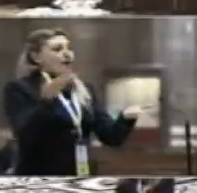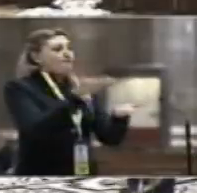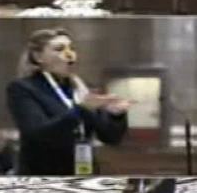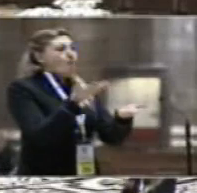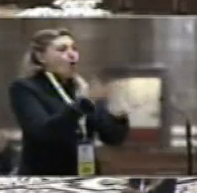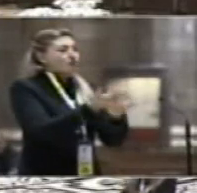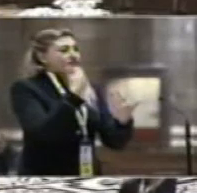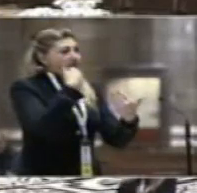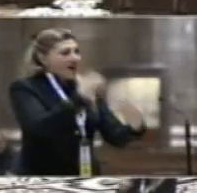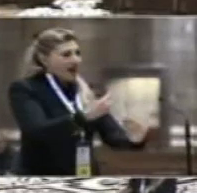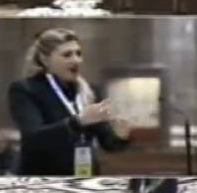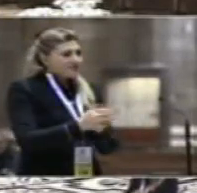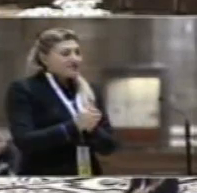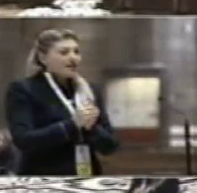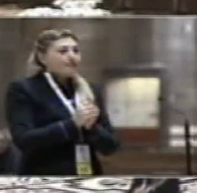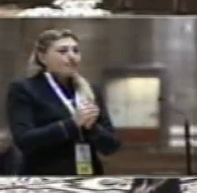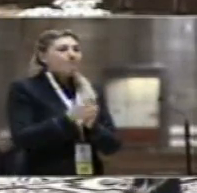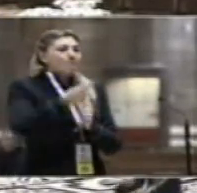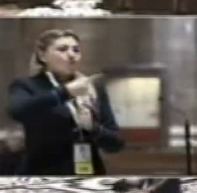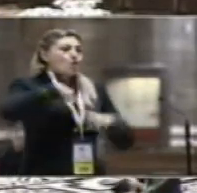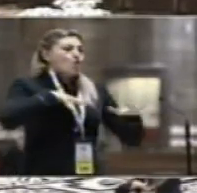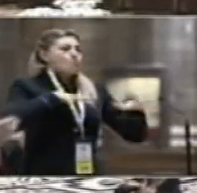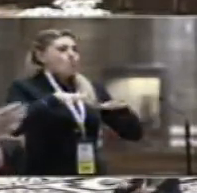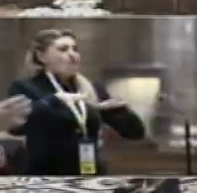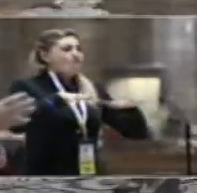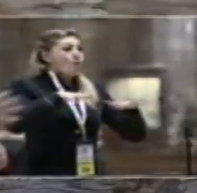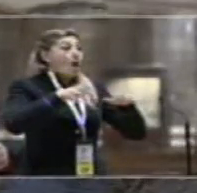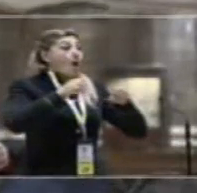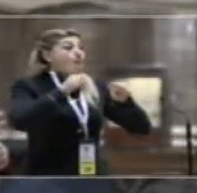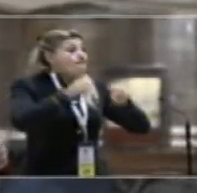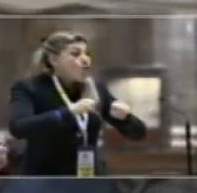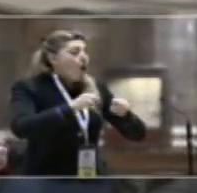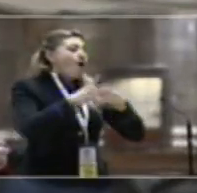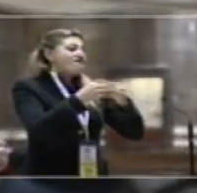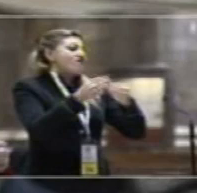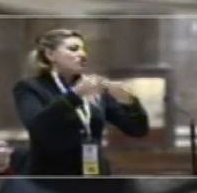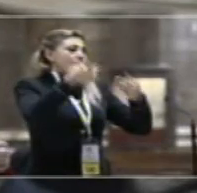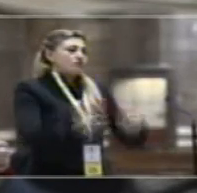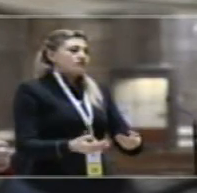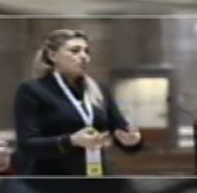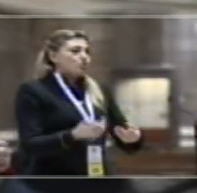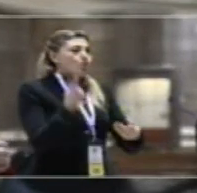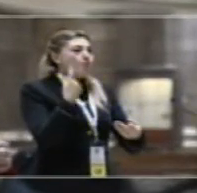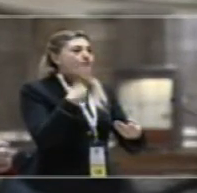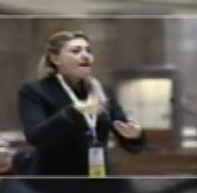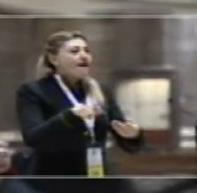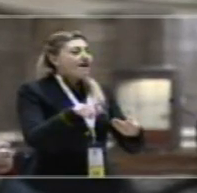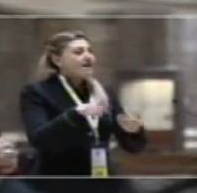E faremo quello che possiamo per diffondere